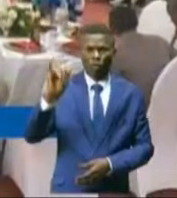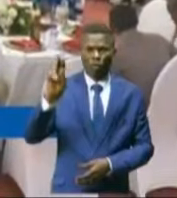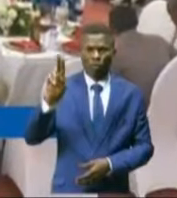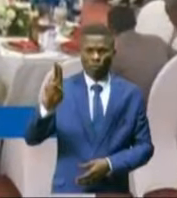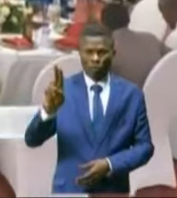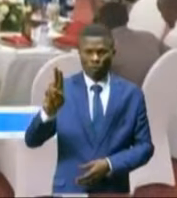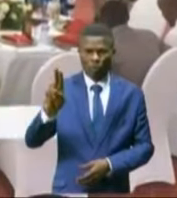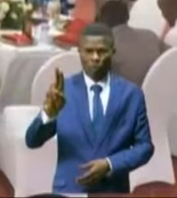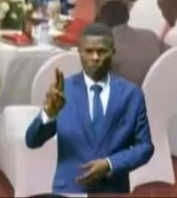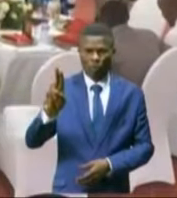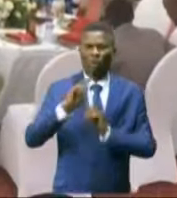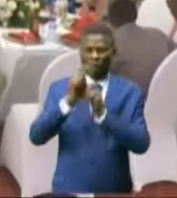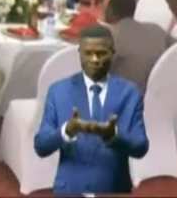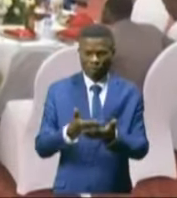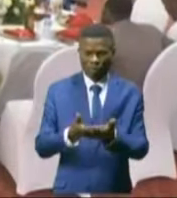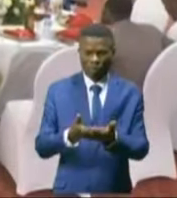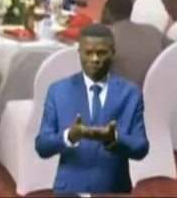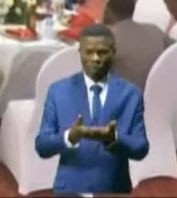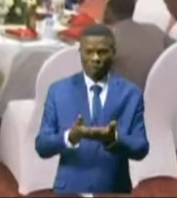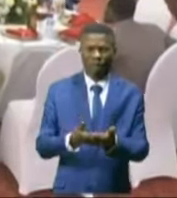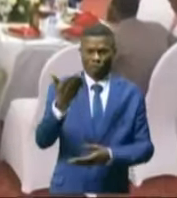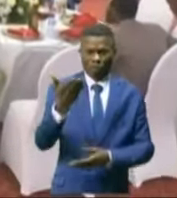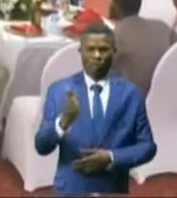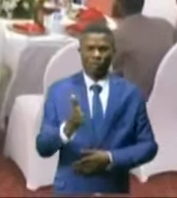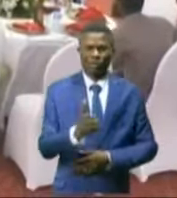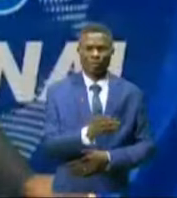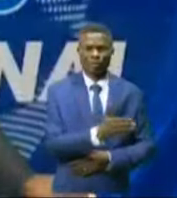femmes membres de la